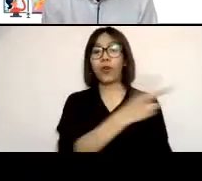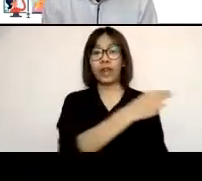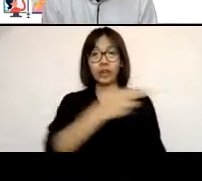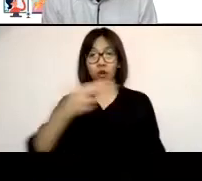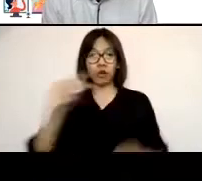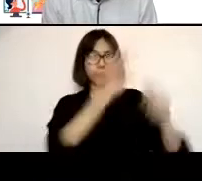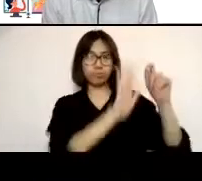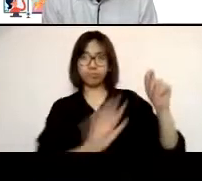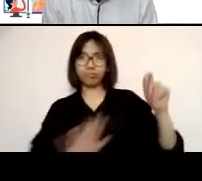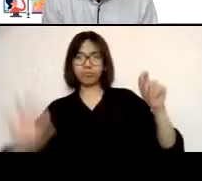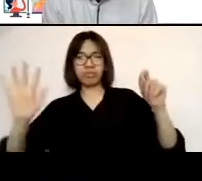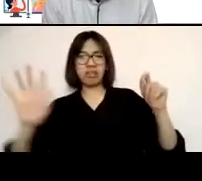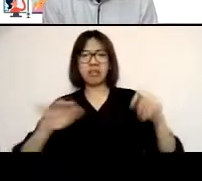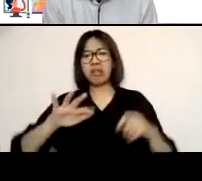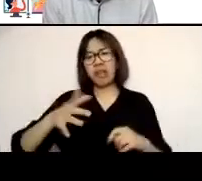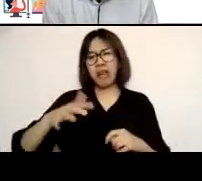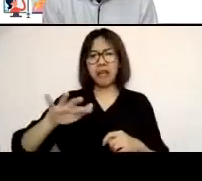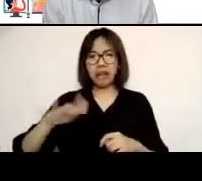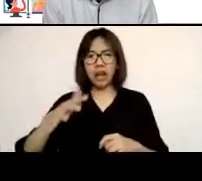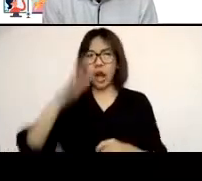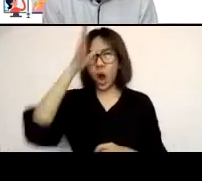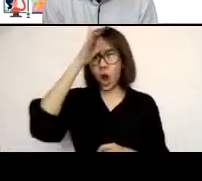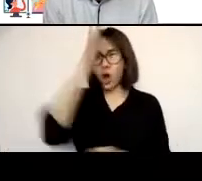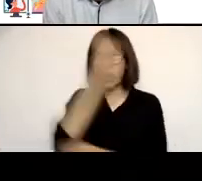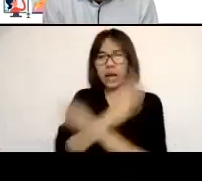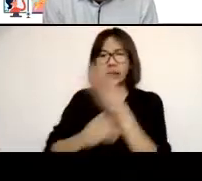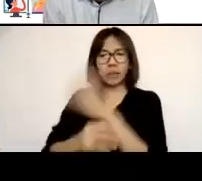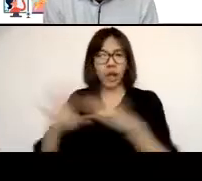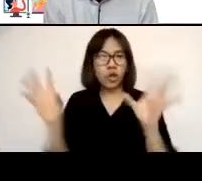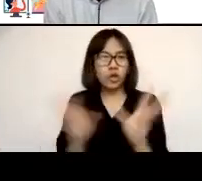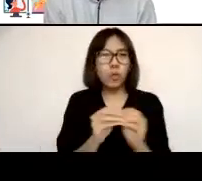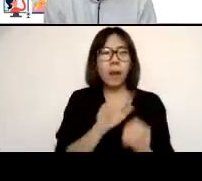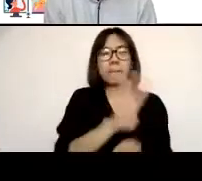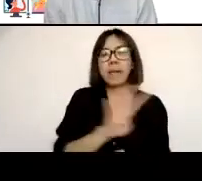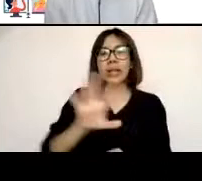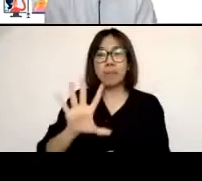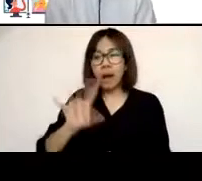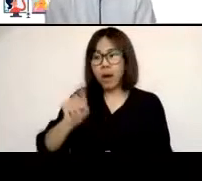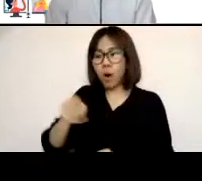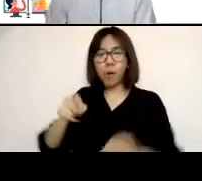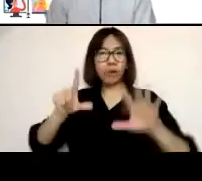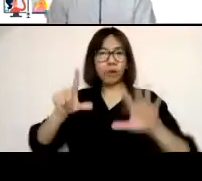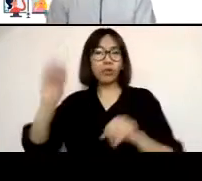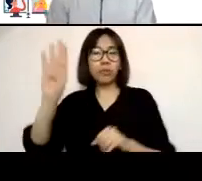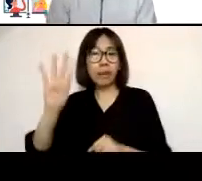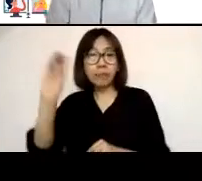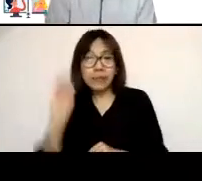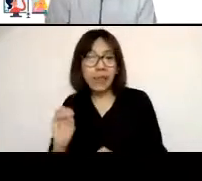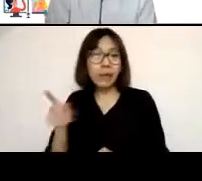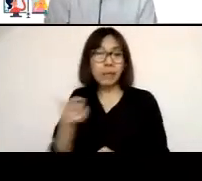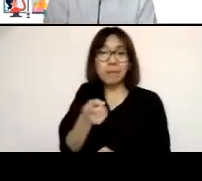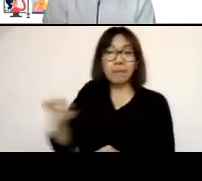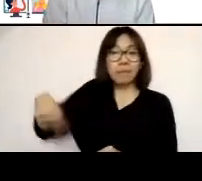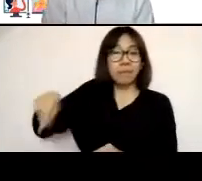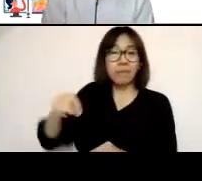ada 45,74% orang dengan disabilitas tidak menyelesaikan pendidikan dasar dan rata-rata hanya mengenyam